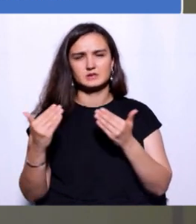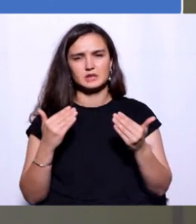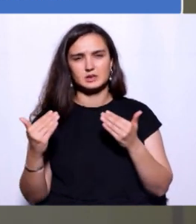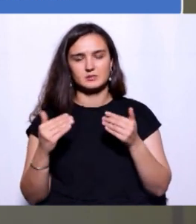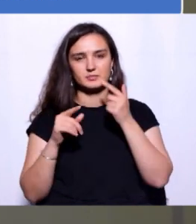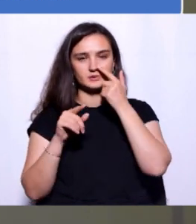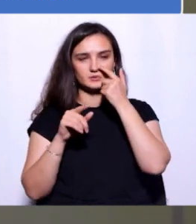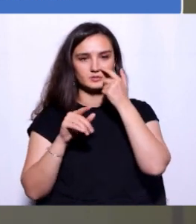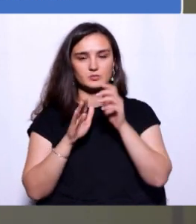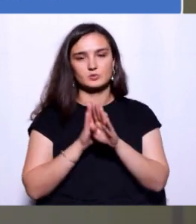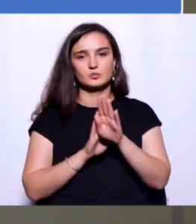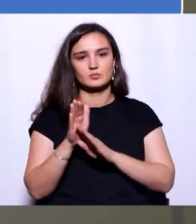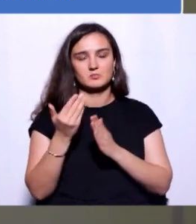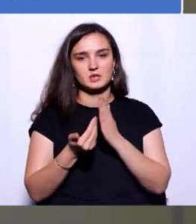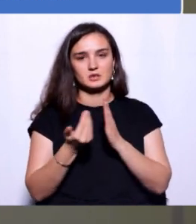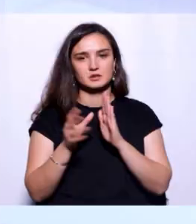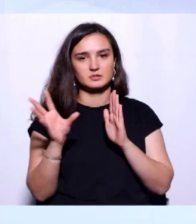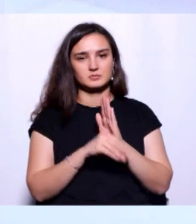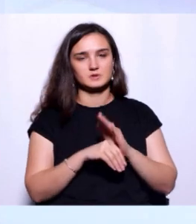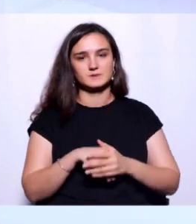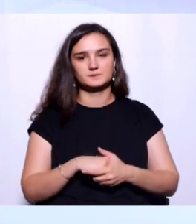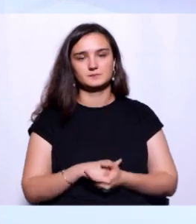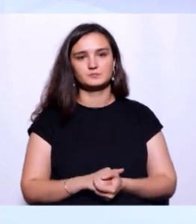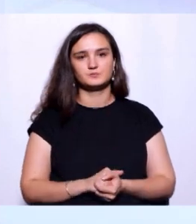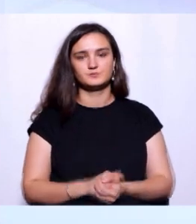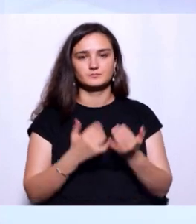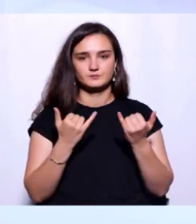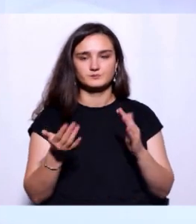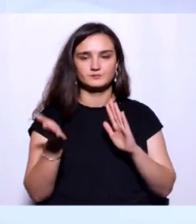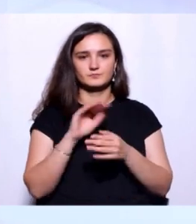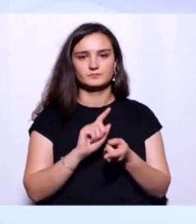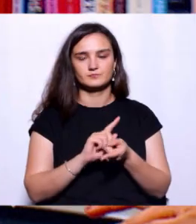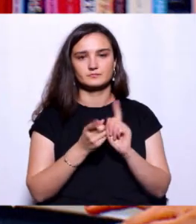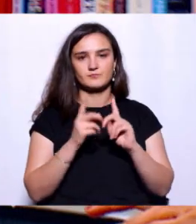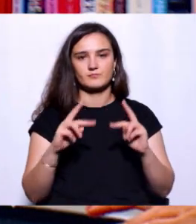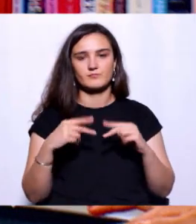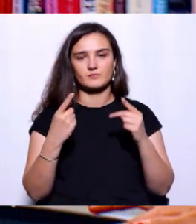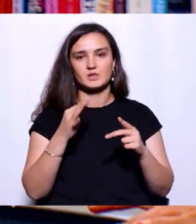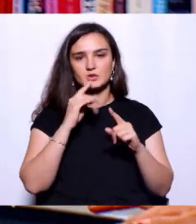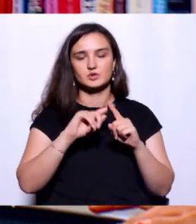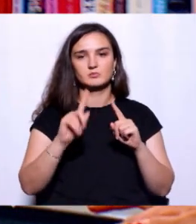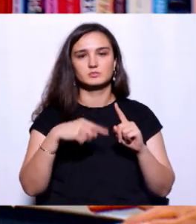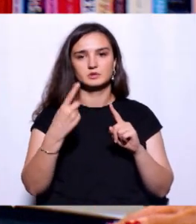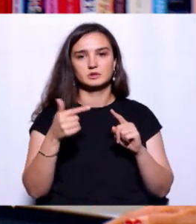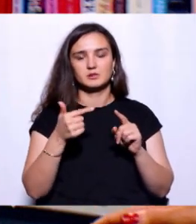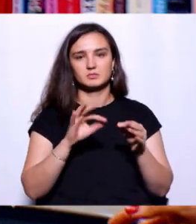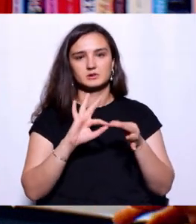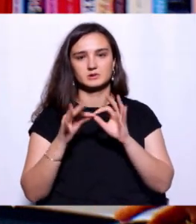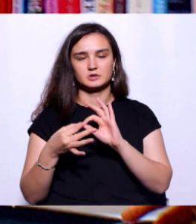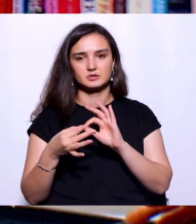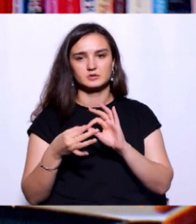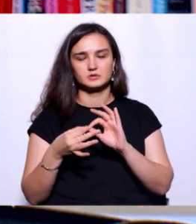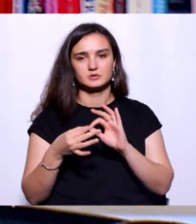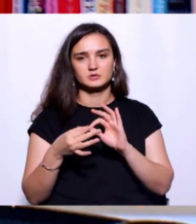ნაცვალსახელების სრულ მაგალითებს. Awesome. So now let's move to the next task for grammar.